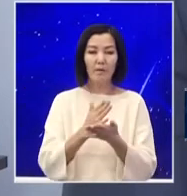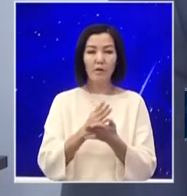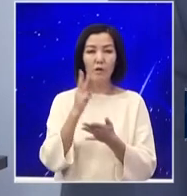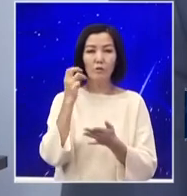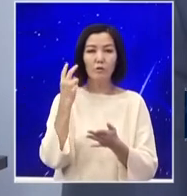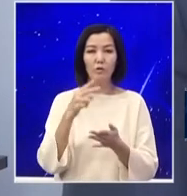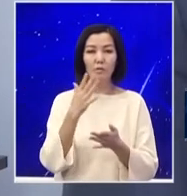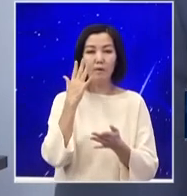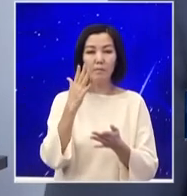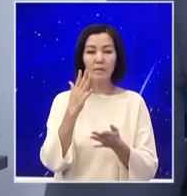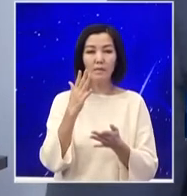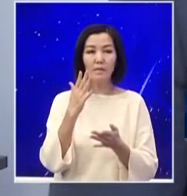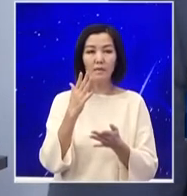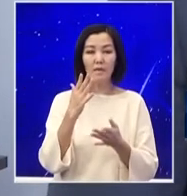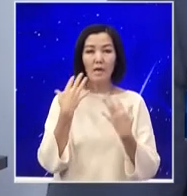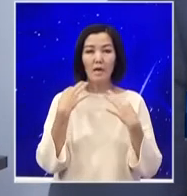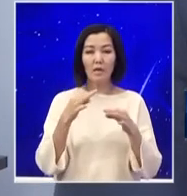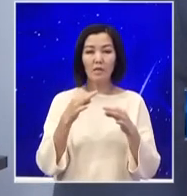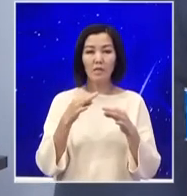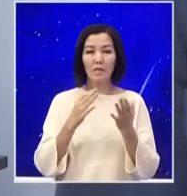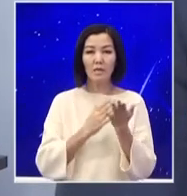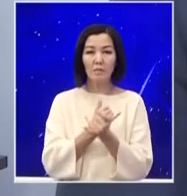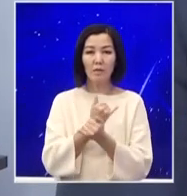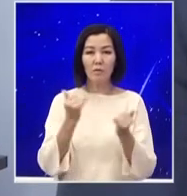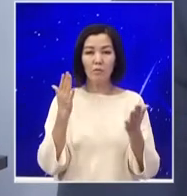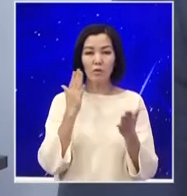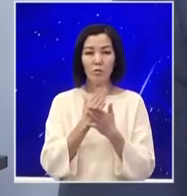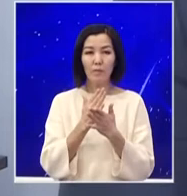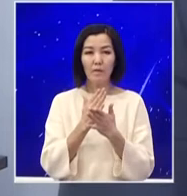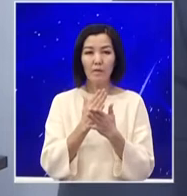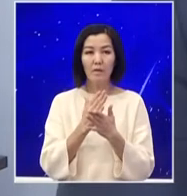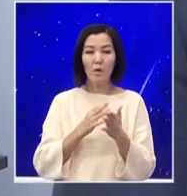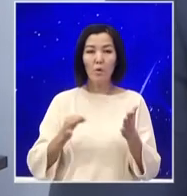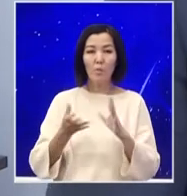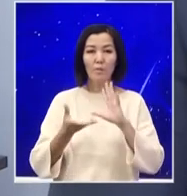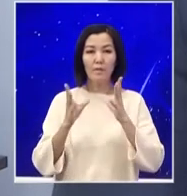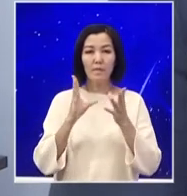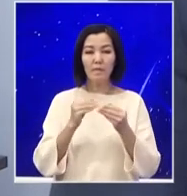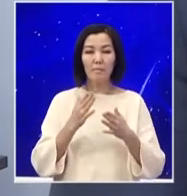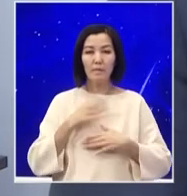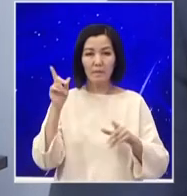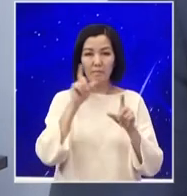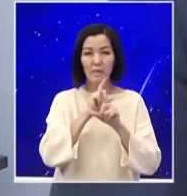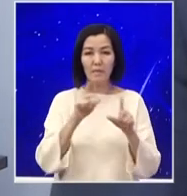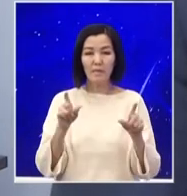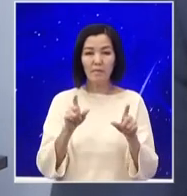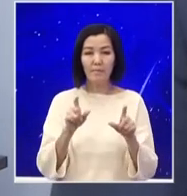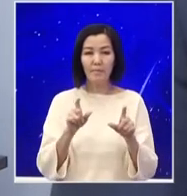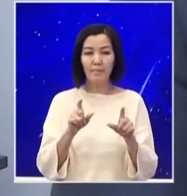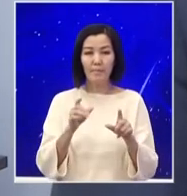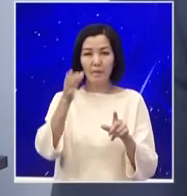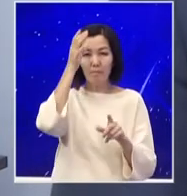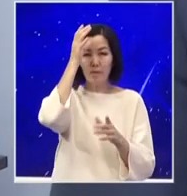325 форматта ашық терезе әйнекте орналастырған. Яғни облыс деңгейінде барлық біздің мектептер, жаңағы